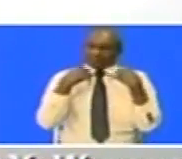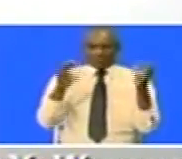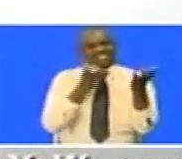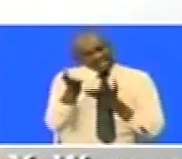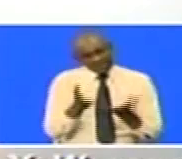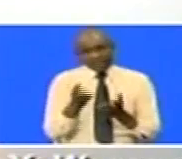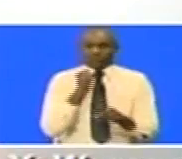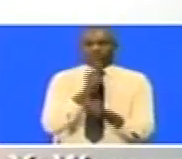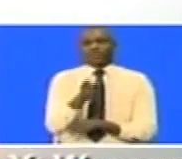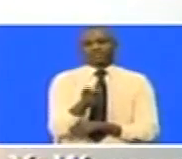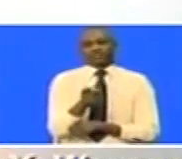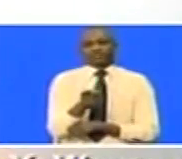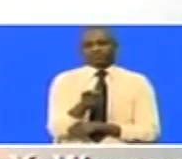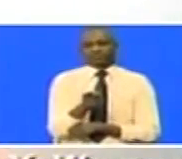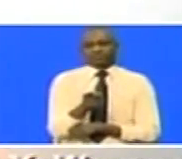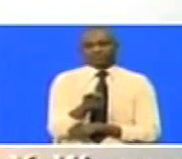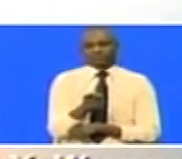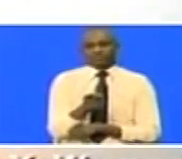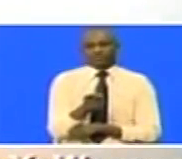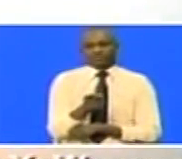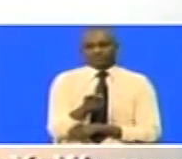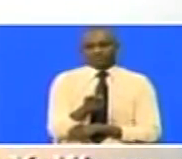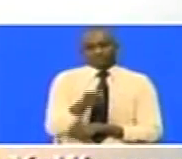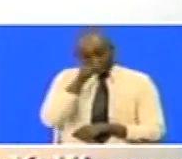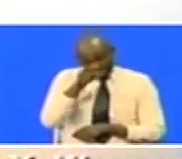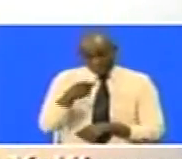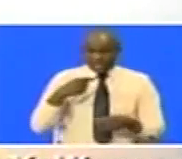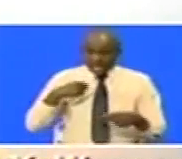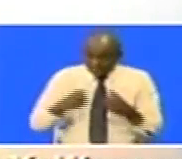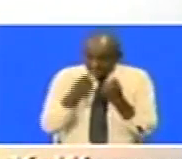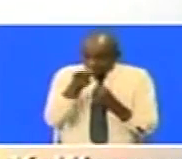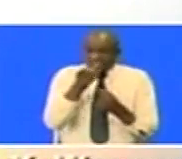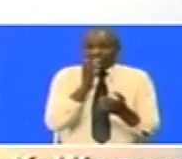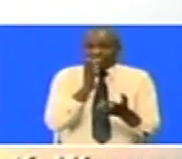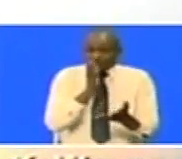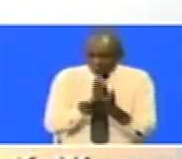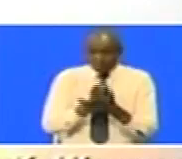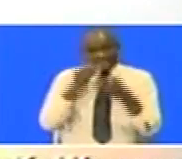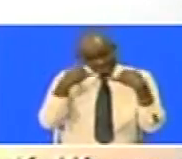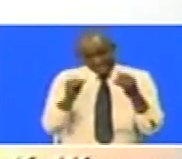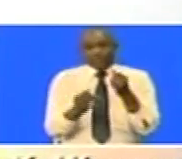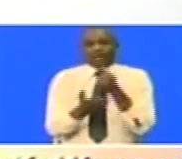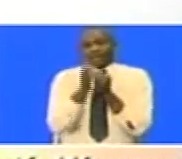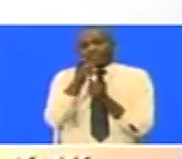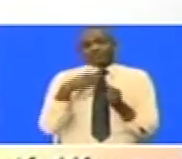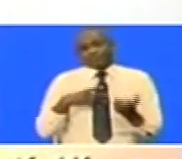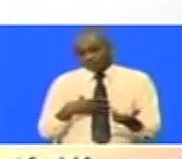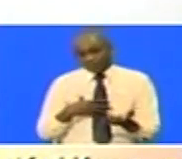service. Okay. Yeah? Okay. So if there is anybody who has got an issue, we are able to handle it as facility.